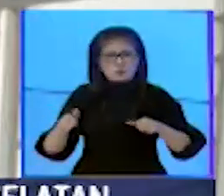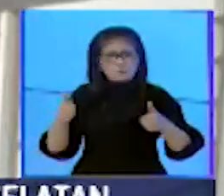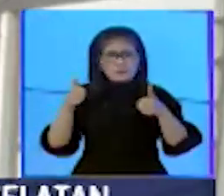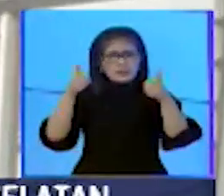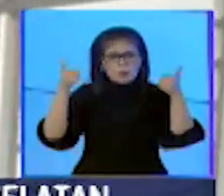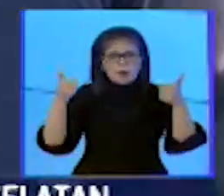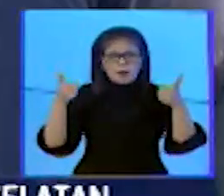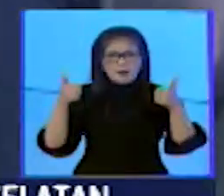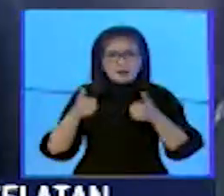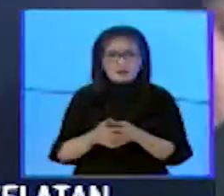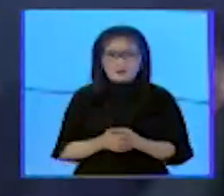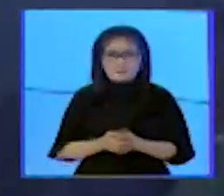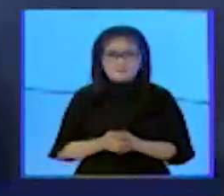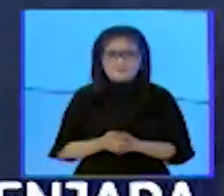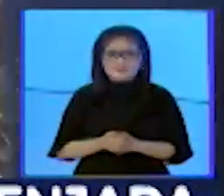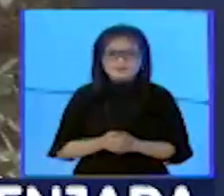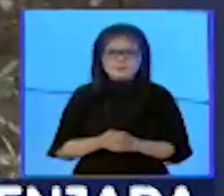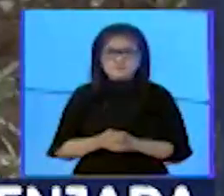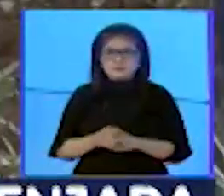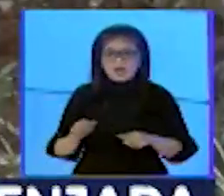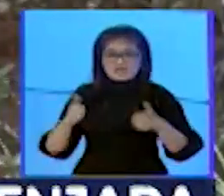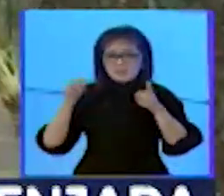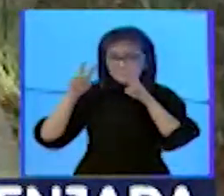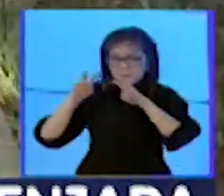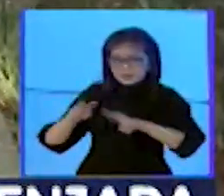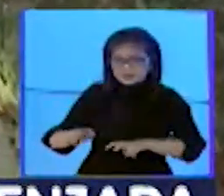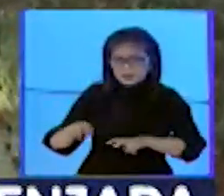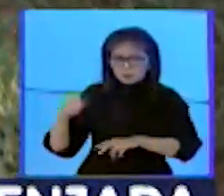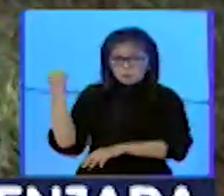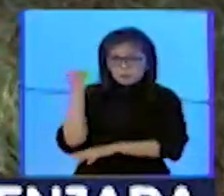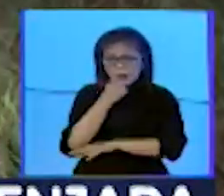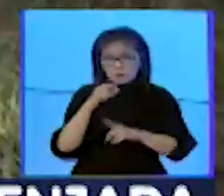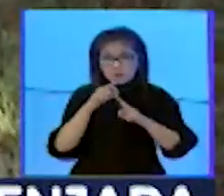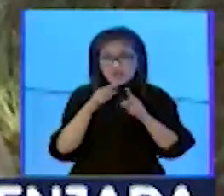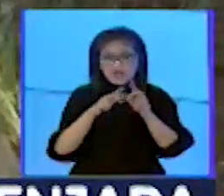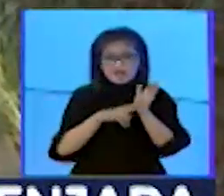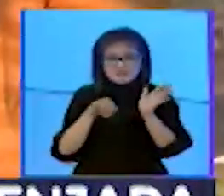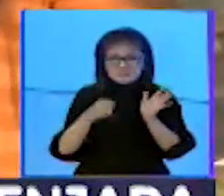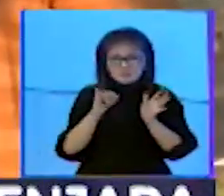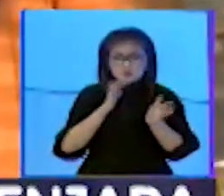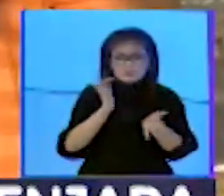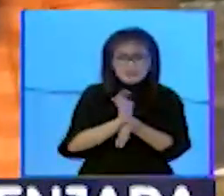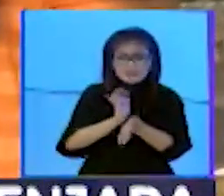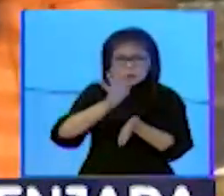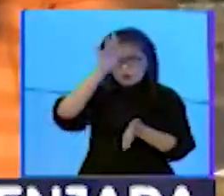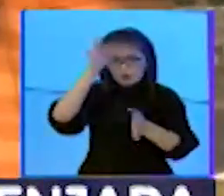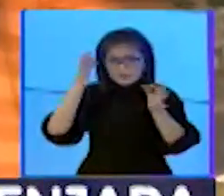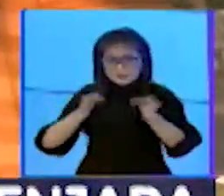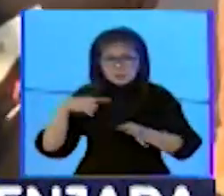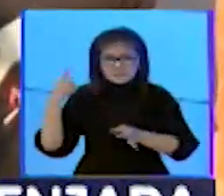cek TKP. Hasil penyelidikan, pelaku Anjar ternyata seorang residivis yang kerap keluar masuk